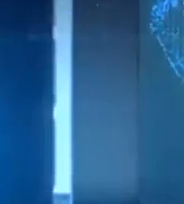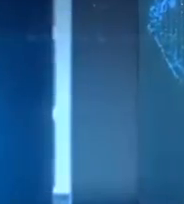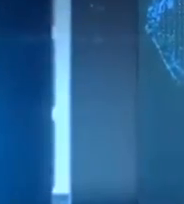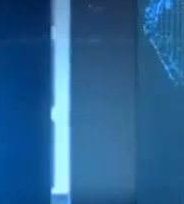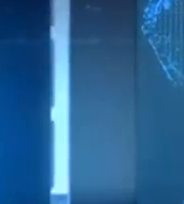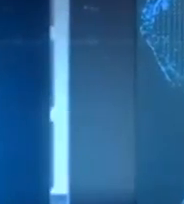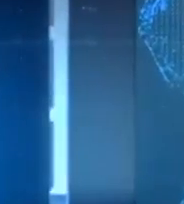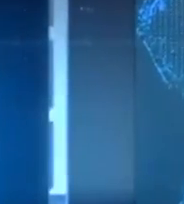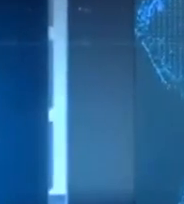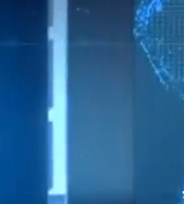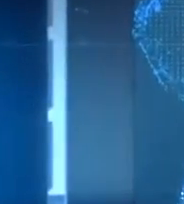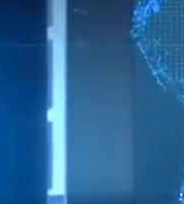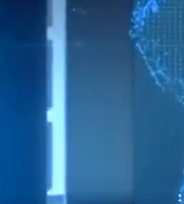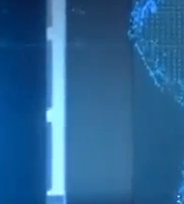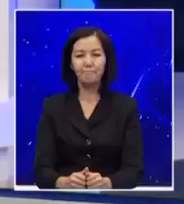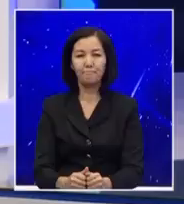Жетсу телеарнасы.